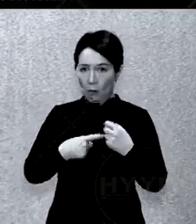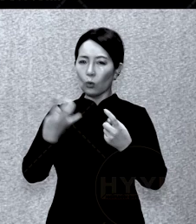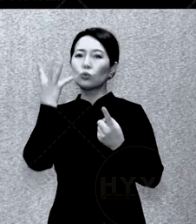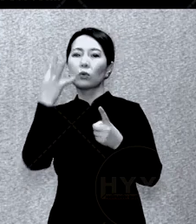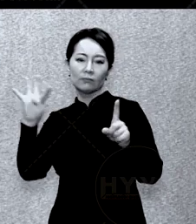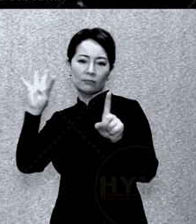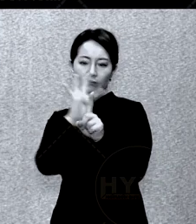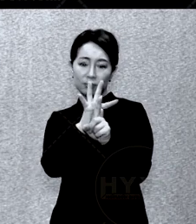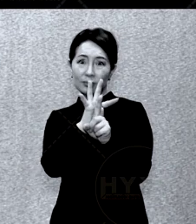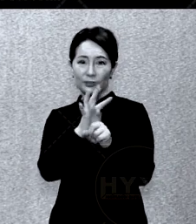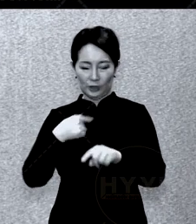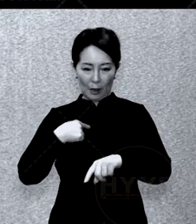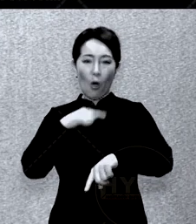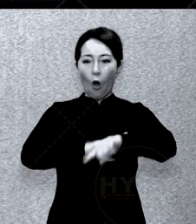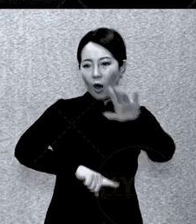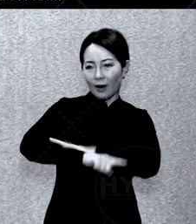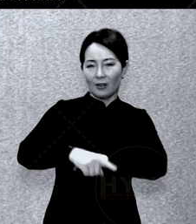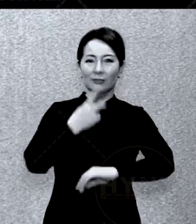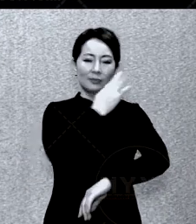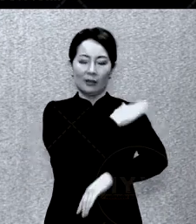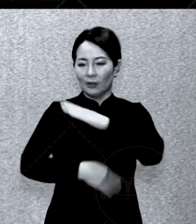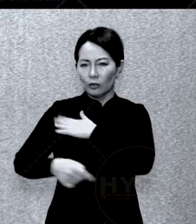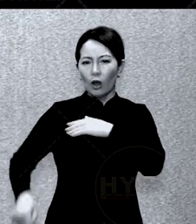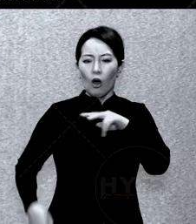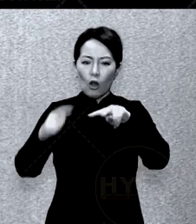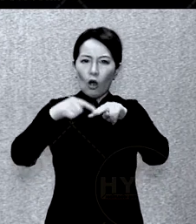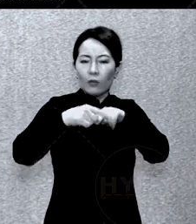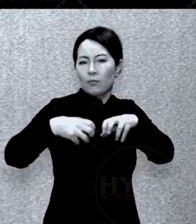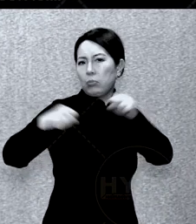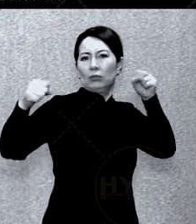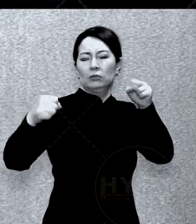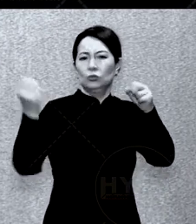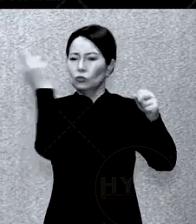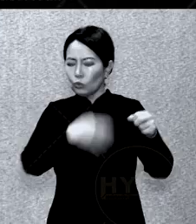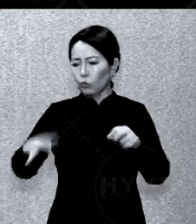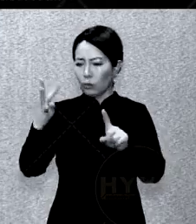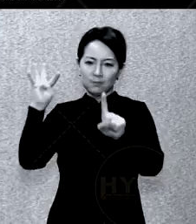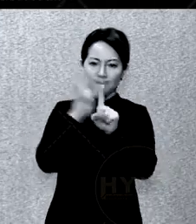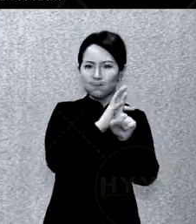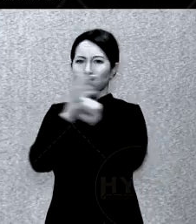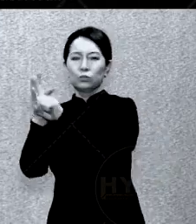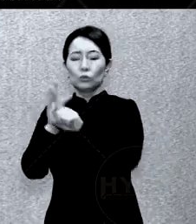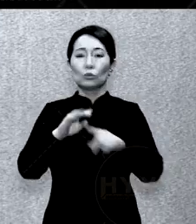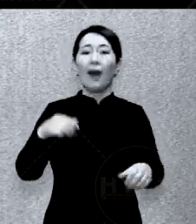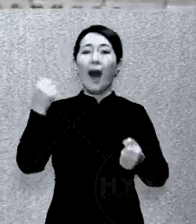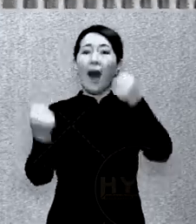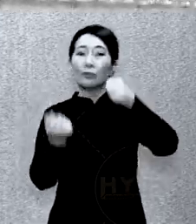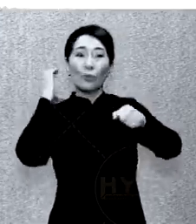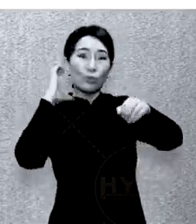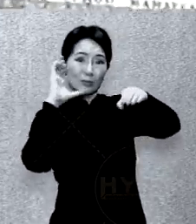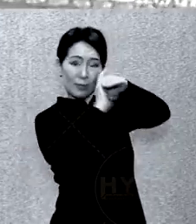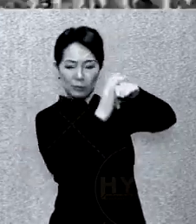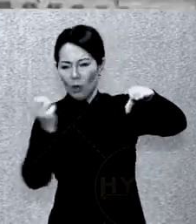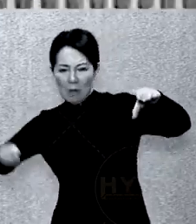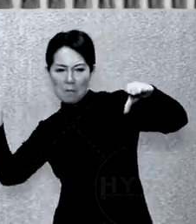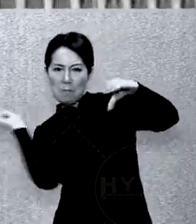нэг хүний гэхэд 4 цагдаа одоо намаг болвол ингээи 2 гарнаас 2 цагдаа, 2 хөлнөөс 2 цагдаа ингээл 4 цагдаа арайл ингээл чирээл